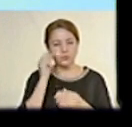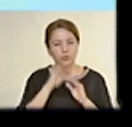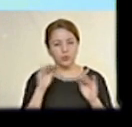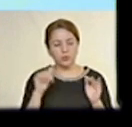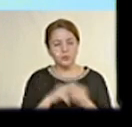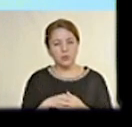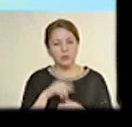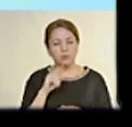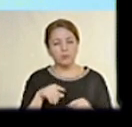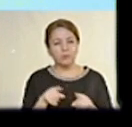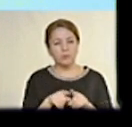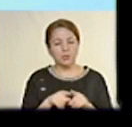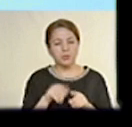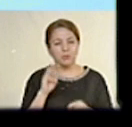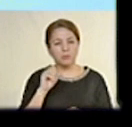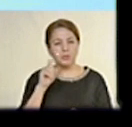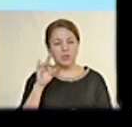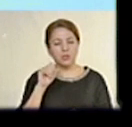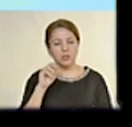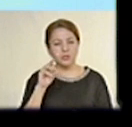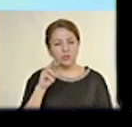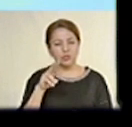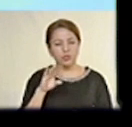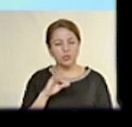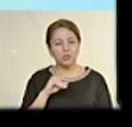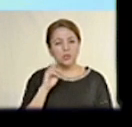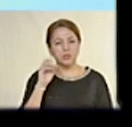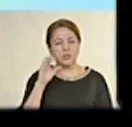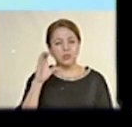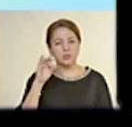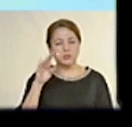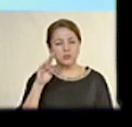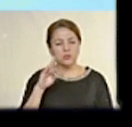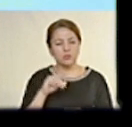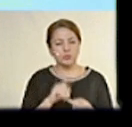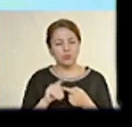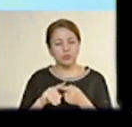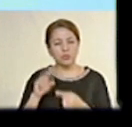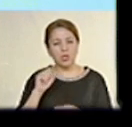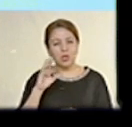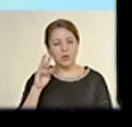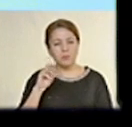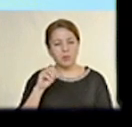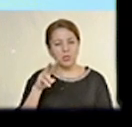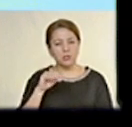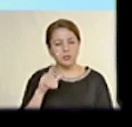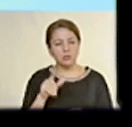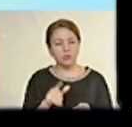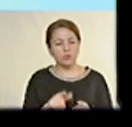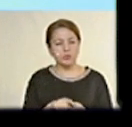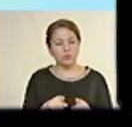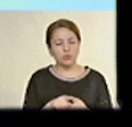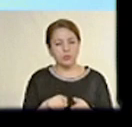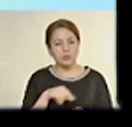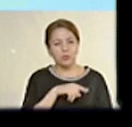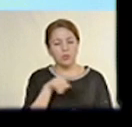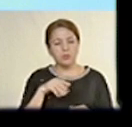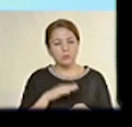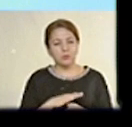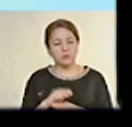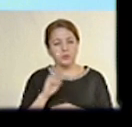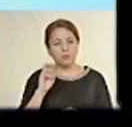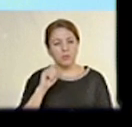bu bir xil maxrajli kasrlarni qo'shish amaliga o'xshadi. Endi unda ham bajarayotganimizda